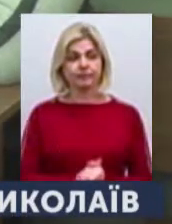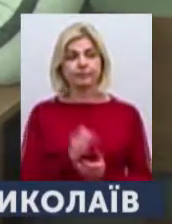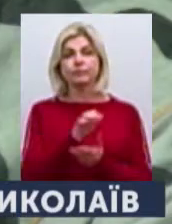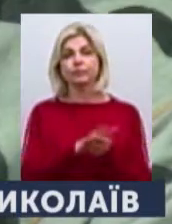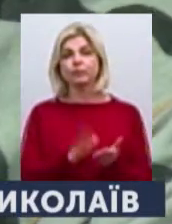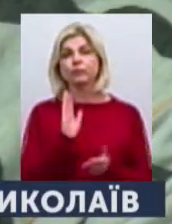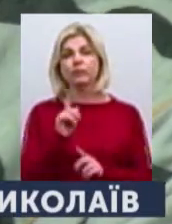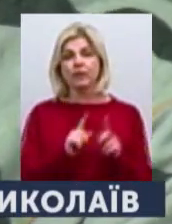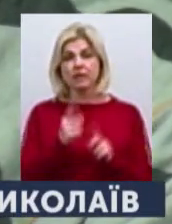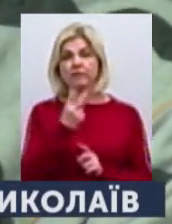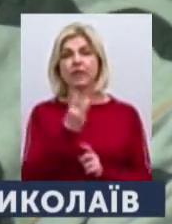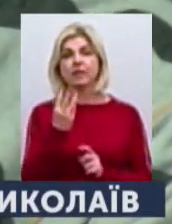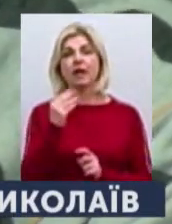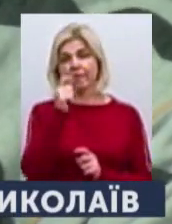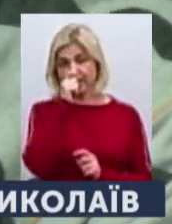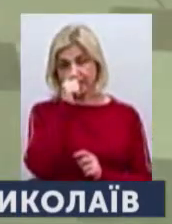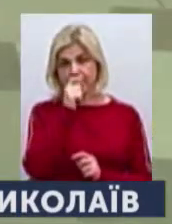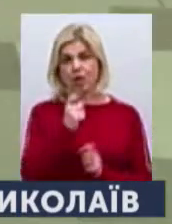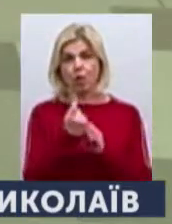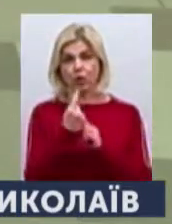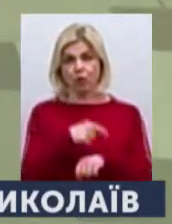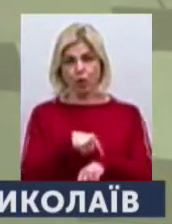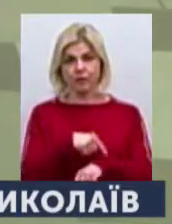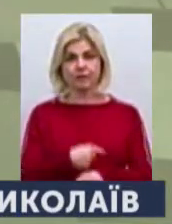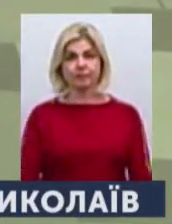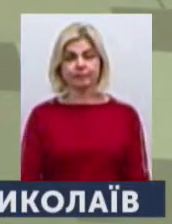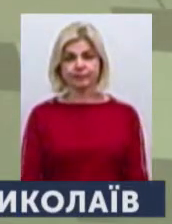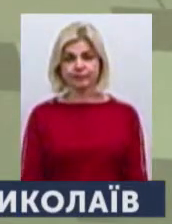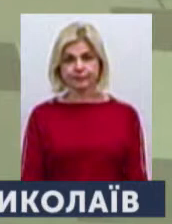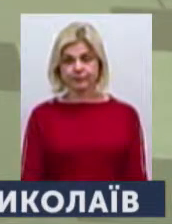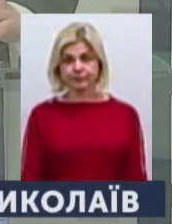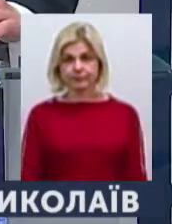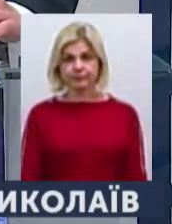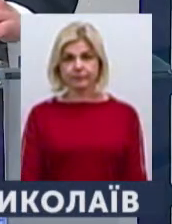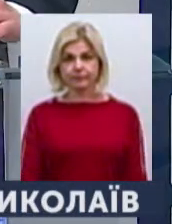об 11 годині. Володимир Степанов, Ігор Чорний, телевізійні новини Миколаївщини.